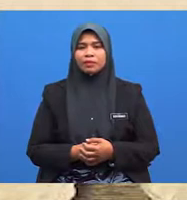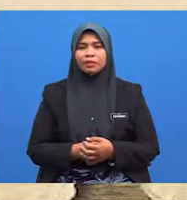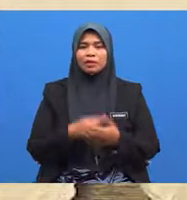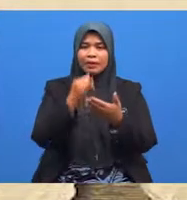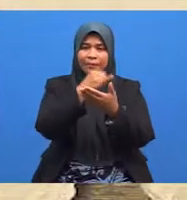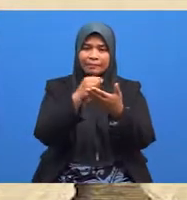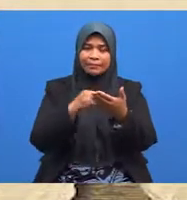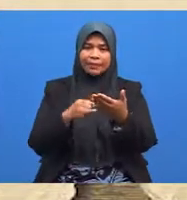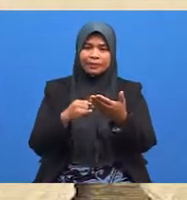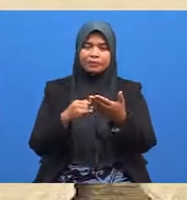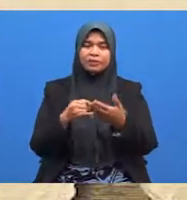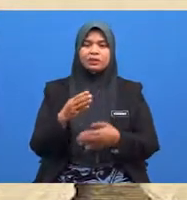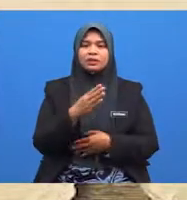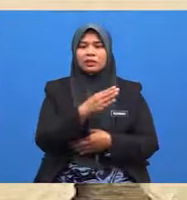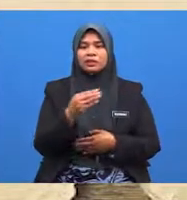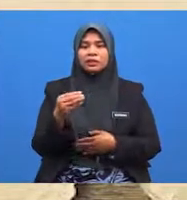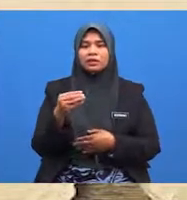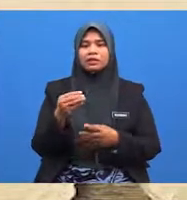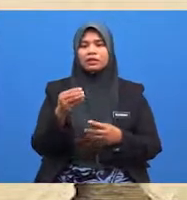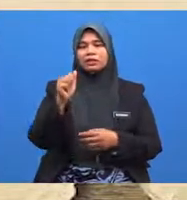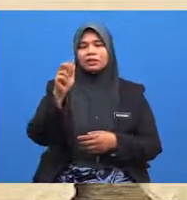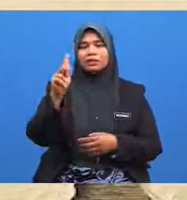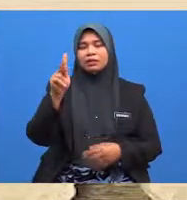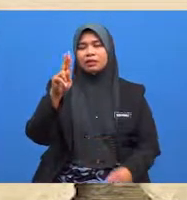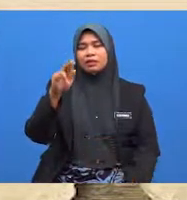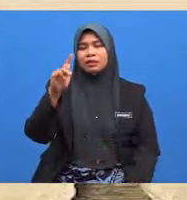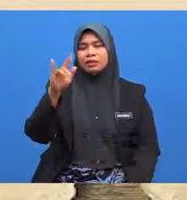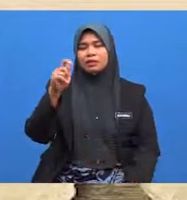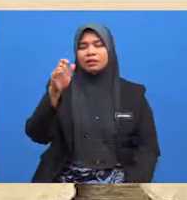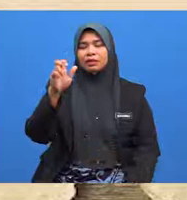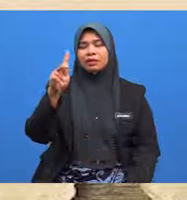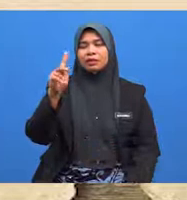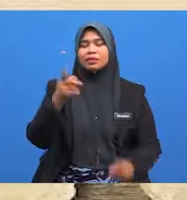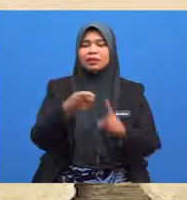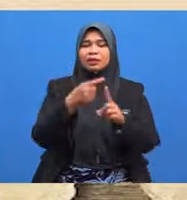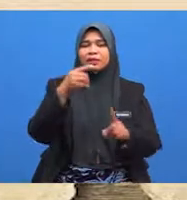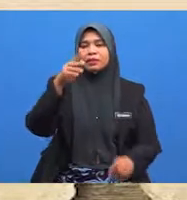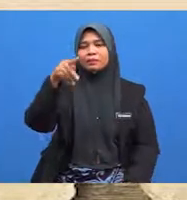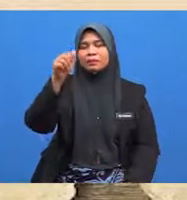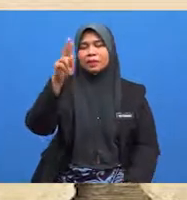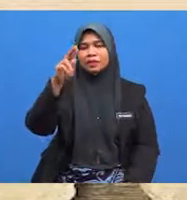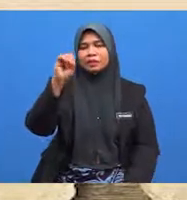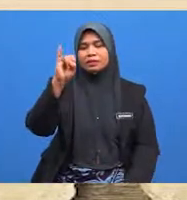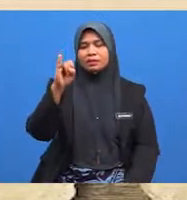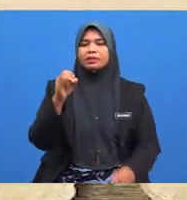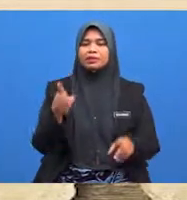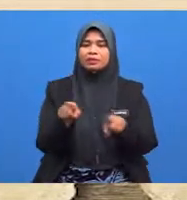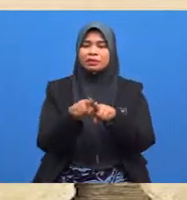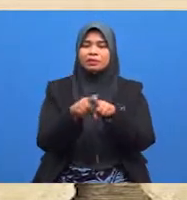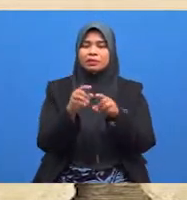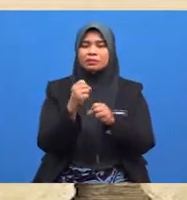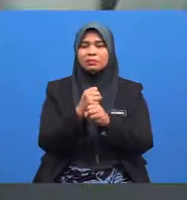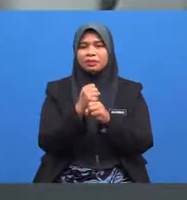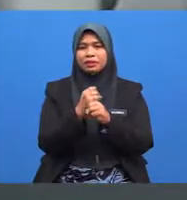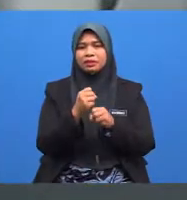Pelukis serta arkitek dari Parsi dan Turki bekerjasama dengan petukang tempatan, iaitu masyarakat